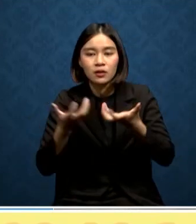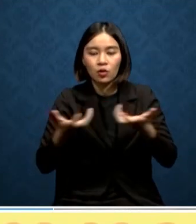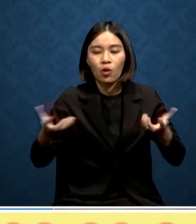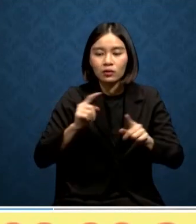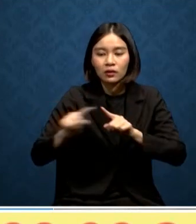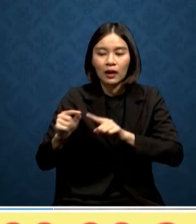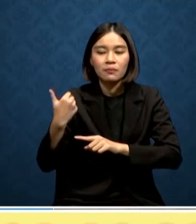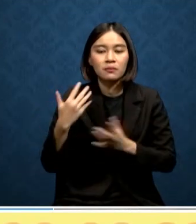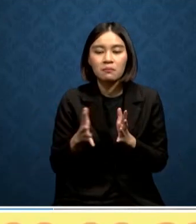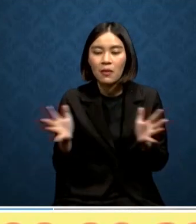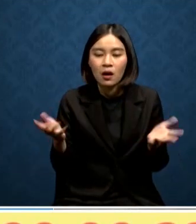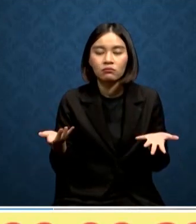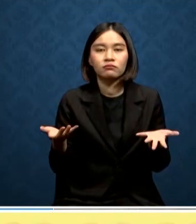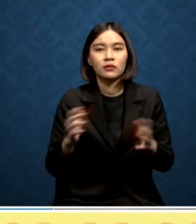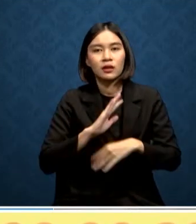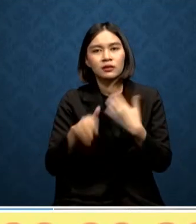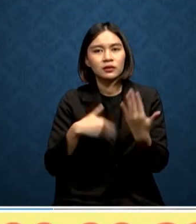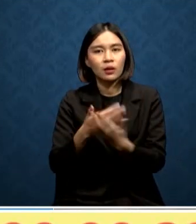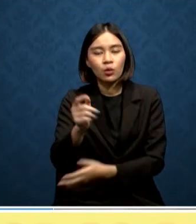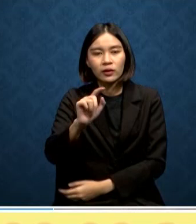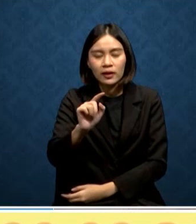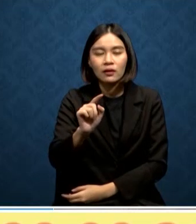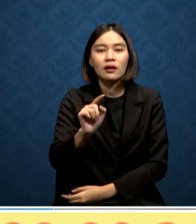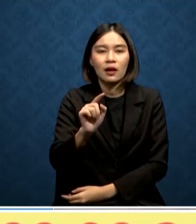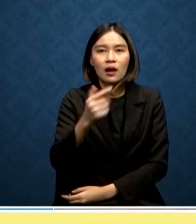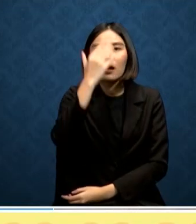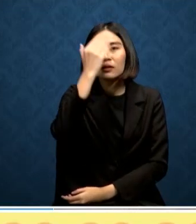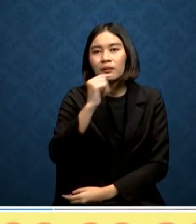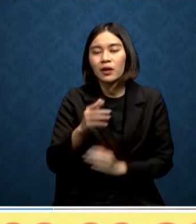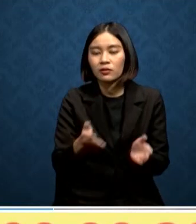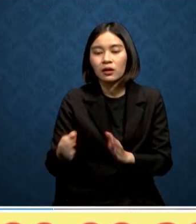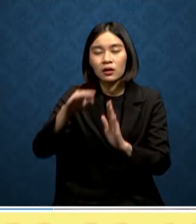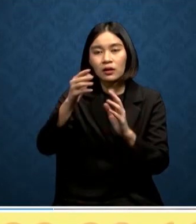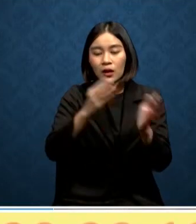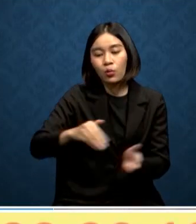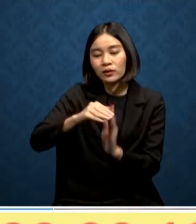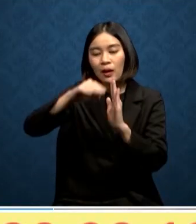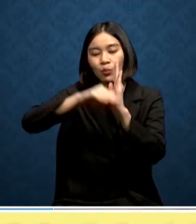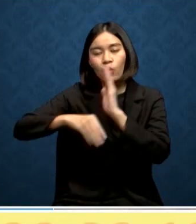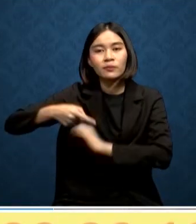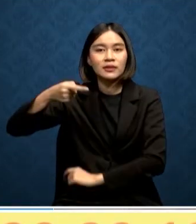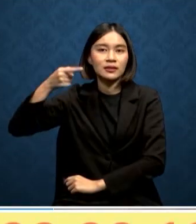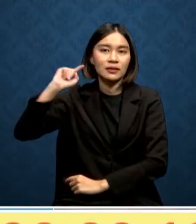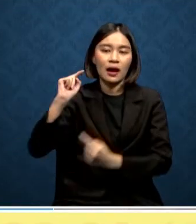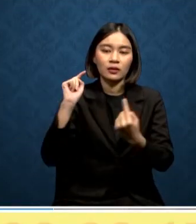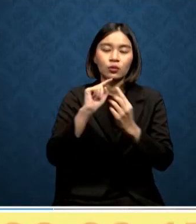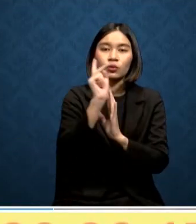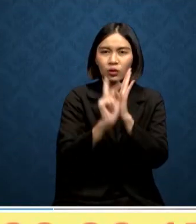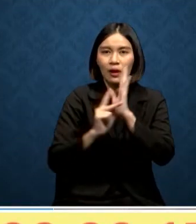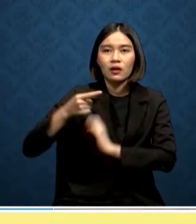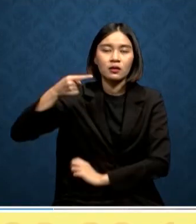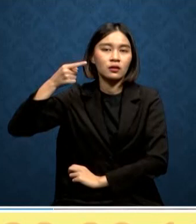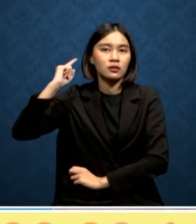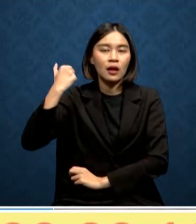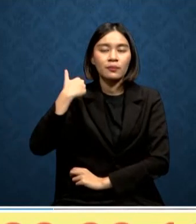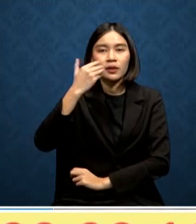แยะสิ่งเหล่านี้เป็นสิ่งที่เกิดขึ้นเพราะกระบวนการหรือว่าความล่าช้าทางกฎหมายนั่นเอง